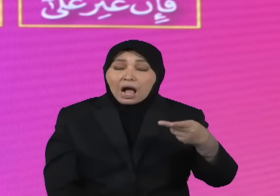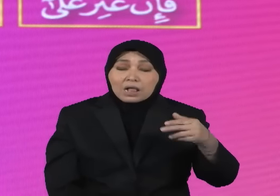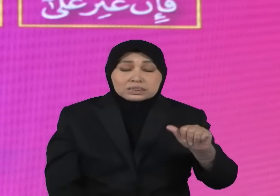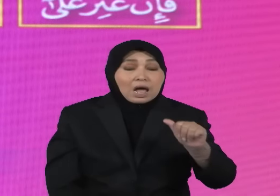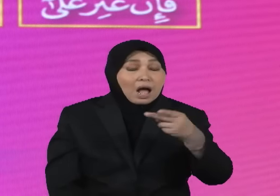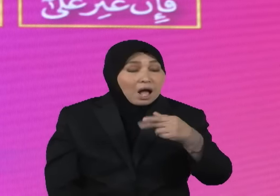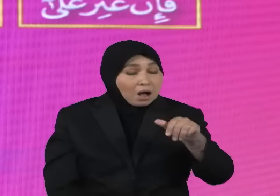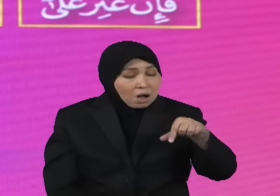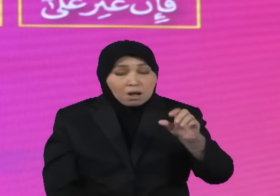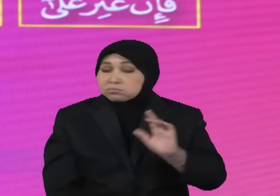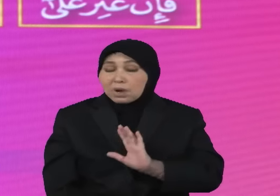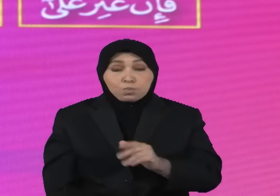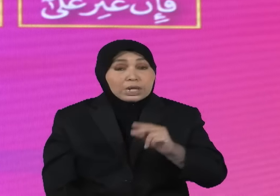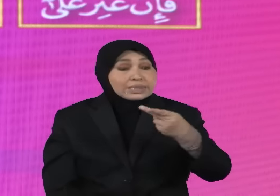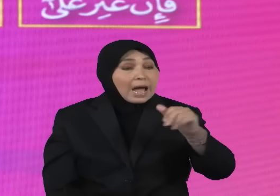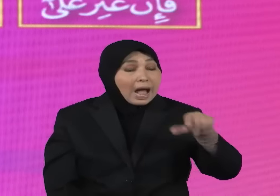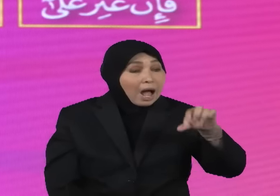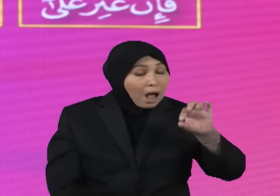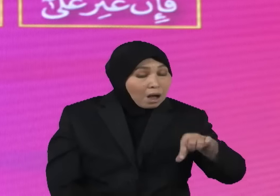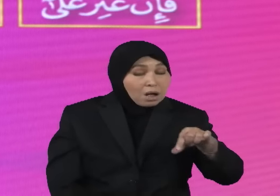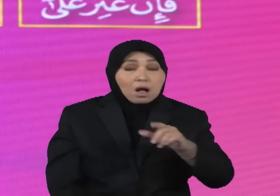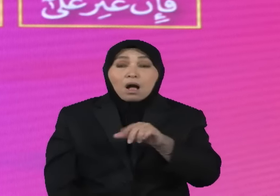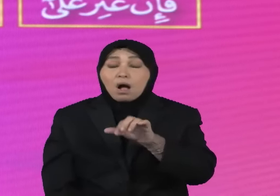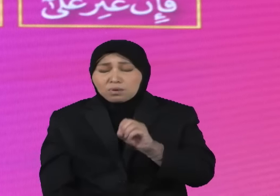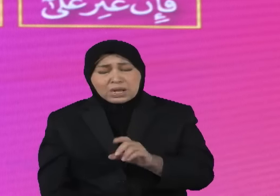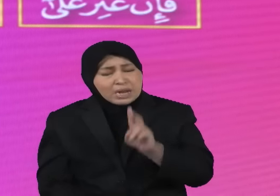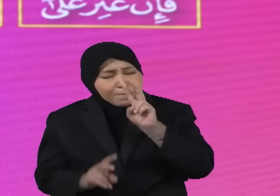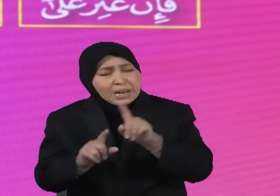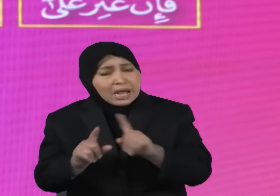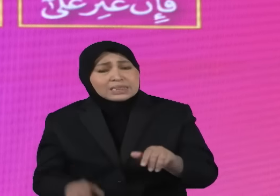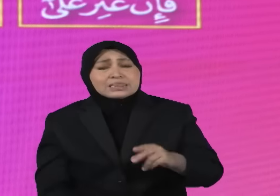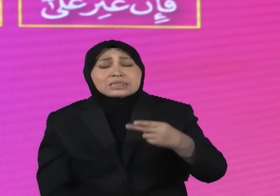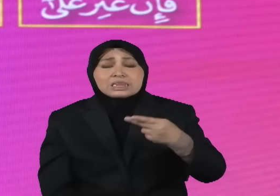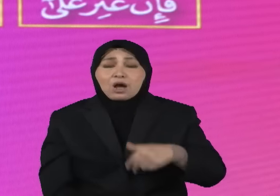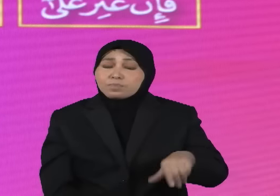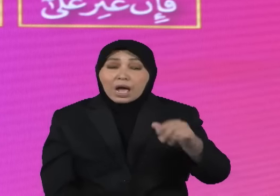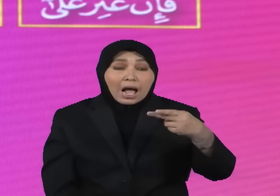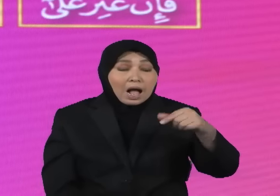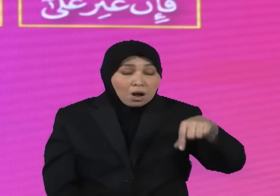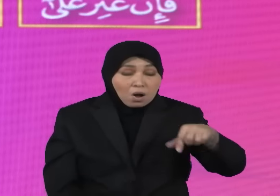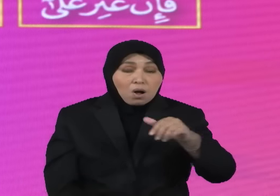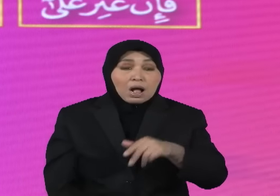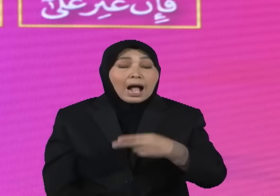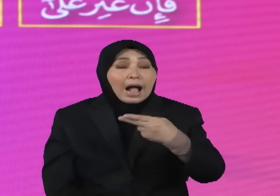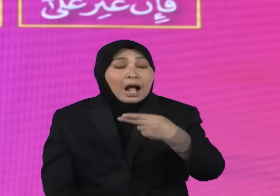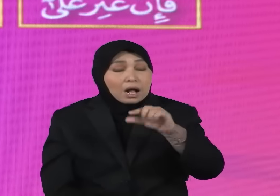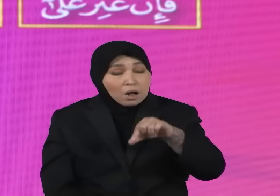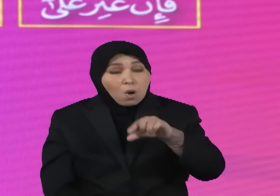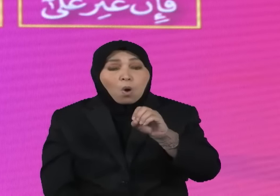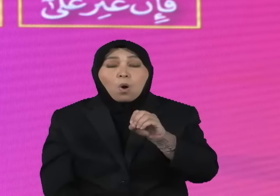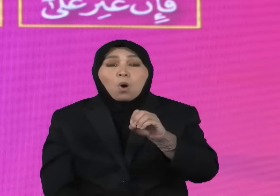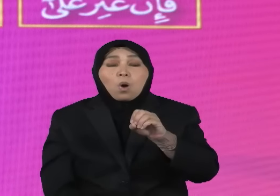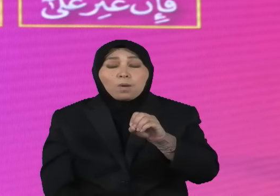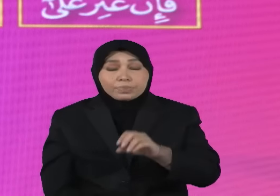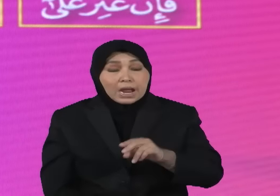annahumastahaqqa. Ha pun tak boleh. Nampak tak kena kan? Nampak lain bunyi. Tahakko. Tak boleh. Hakko.